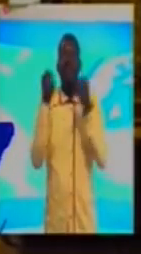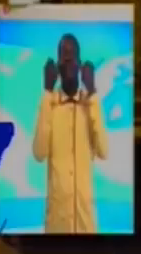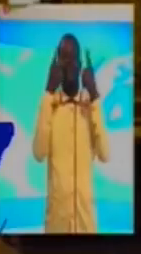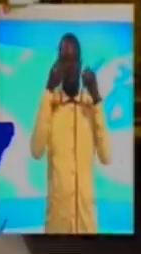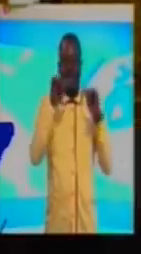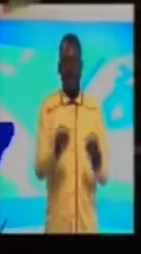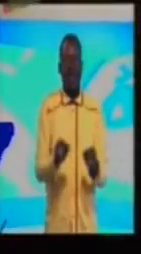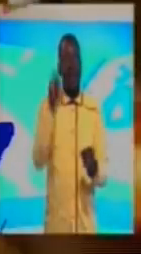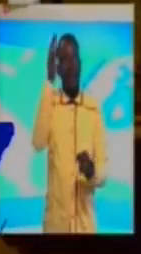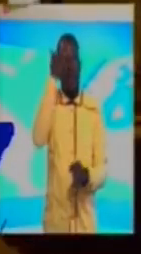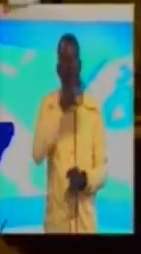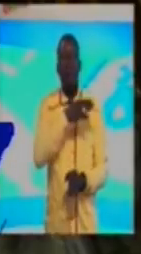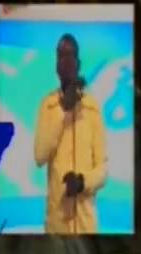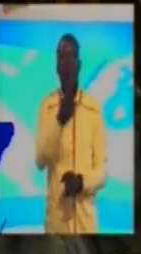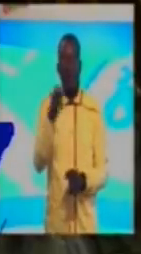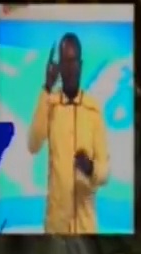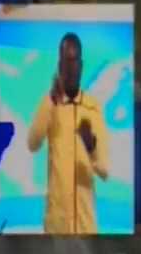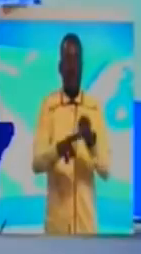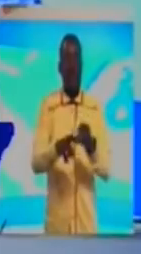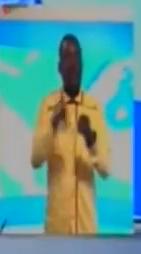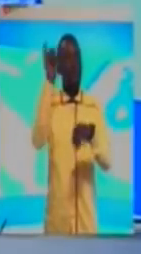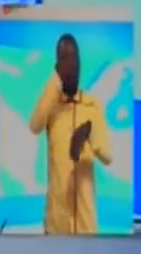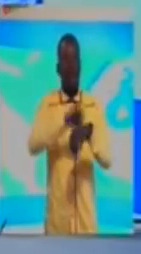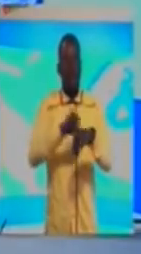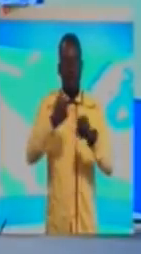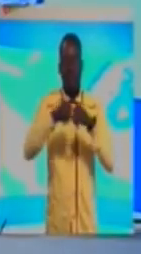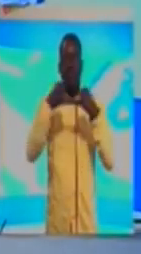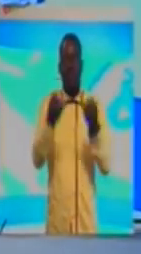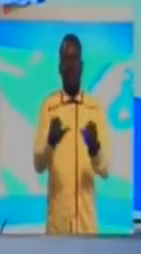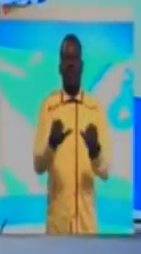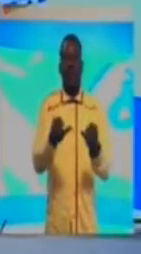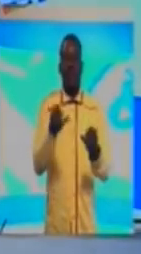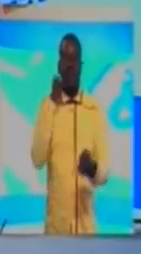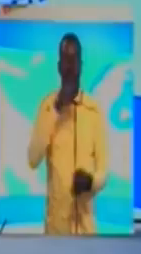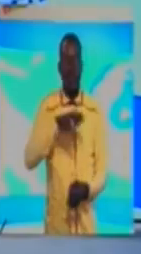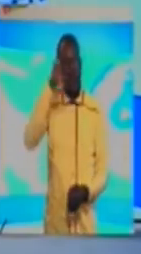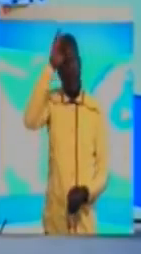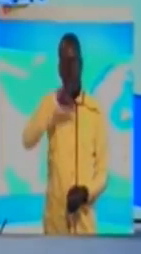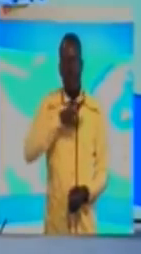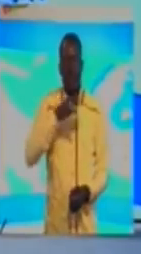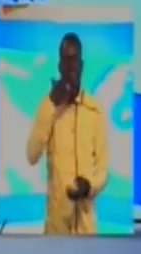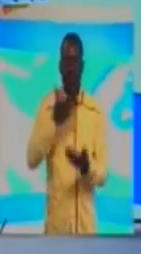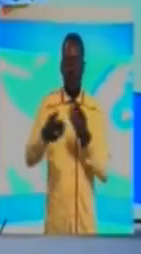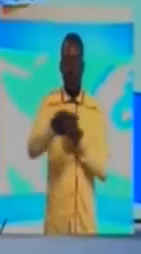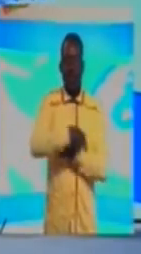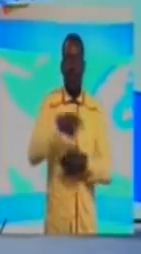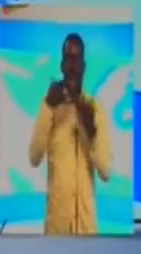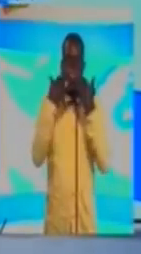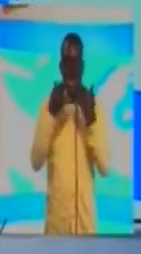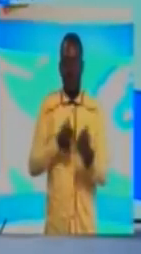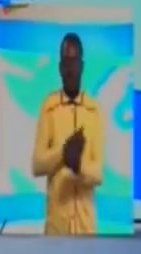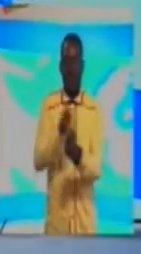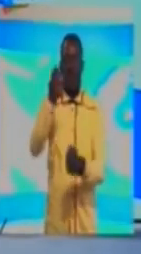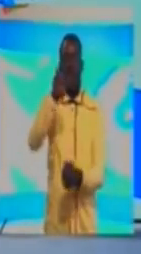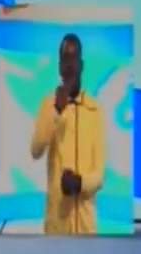floues. On en saura davantage dans les derniers instants de ce journal. Mesdames, Messieurs, bonjour. Merci de suivre le 13h